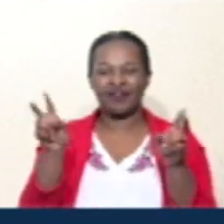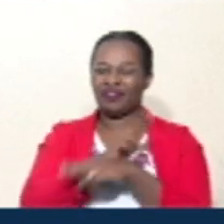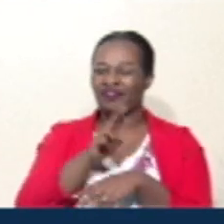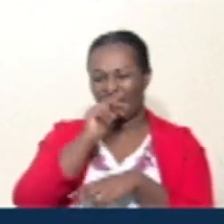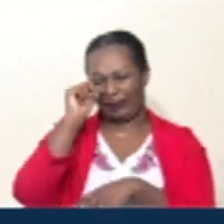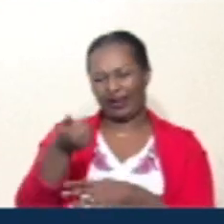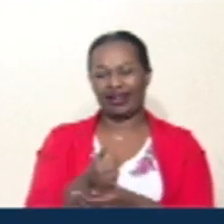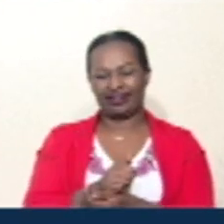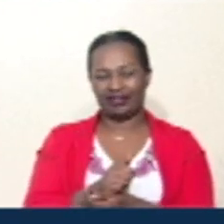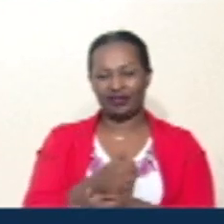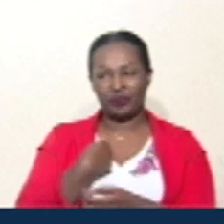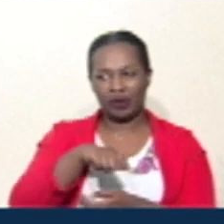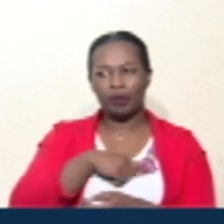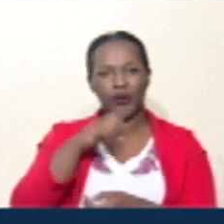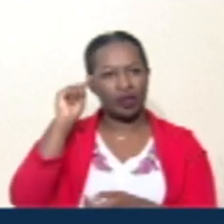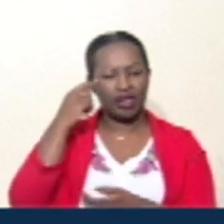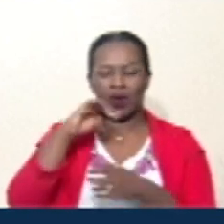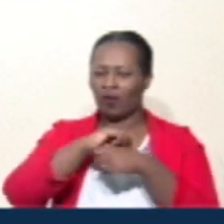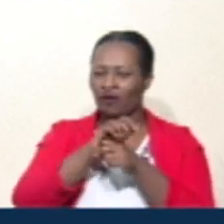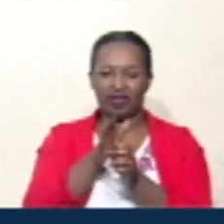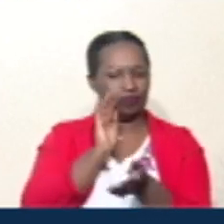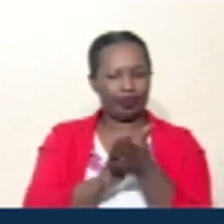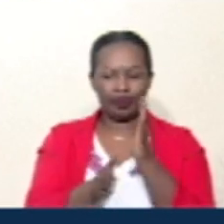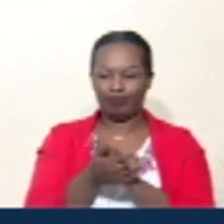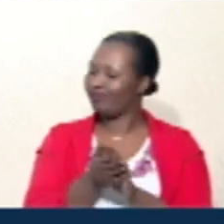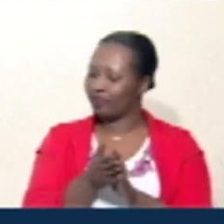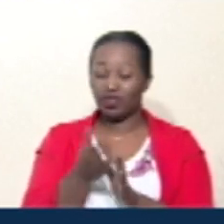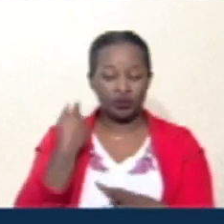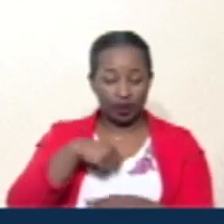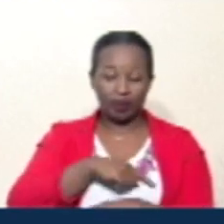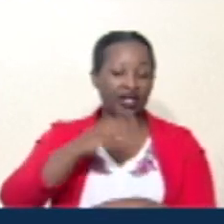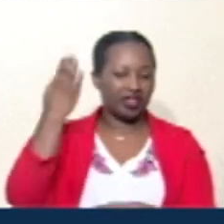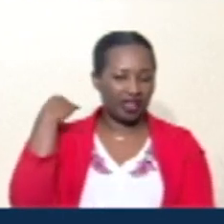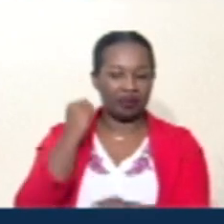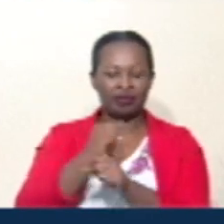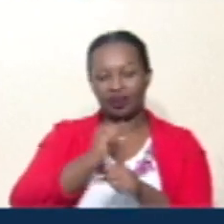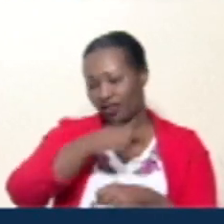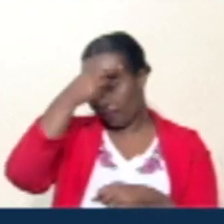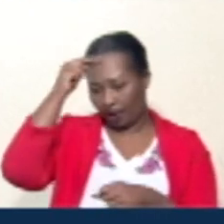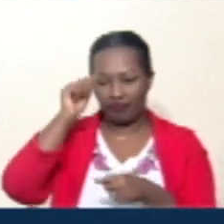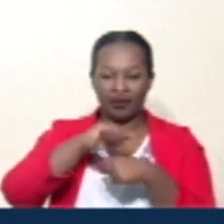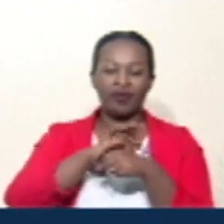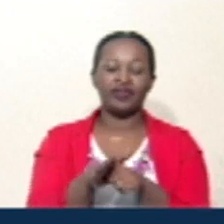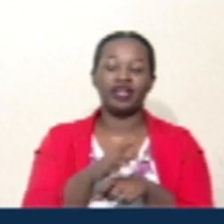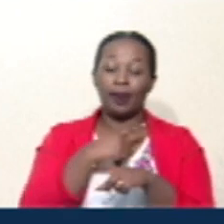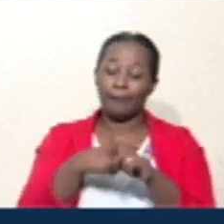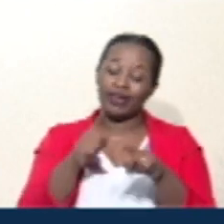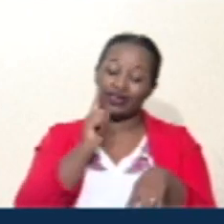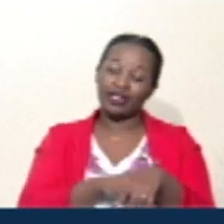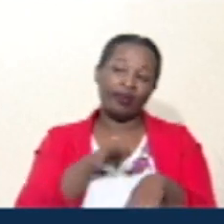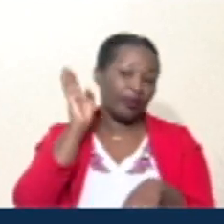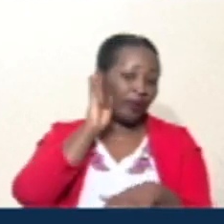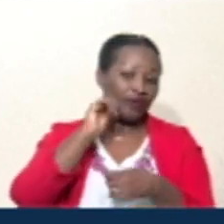biraye, tuzi ko icyorezo cyacetse COVID, undi twabikoraga kubera COVID, ariko aho tumaze kumva ko